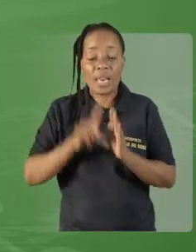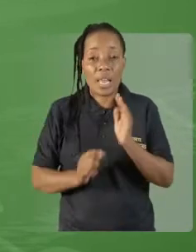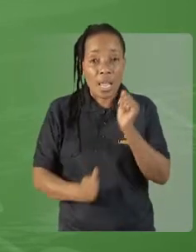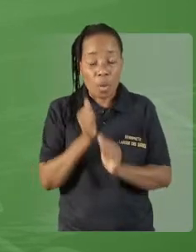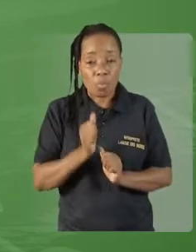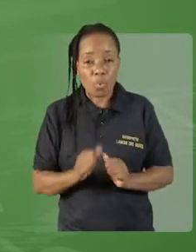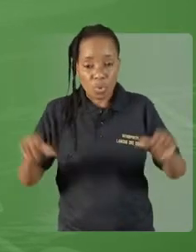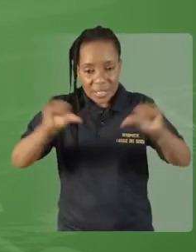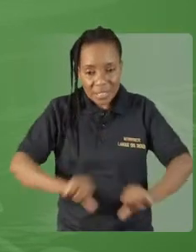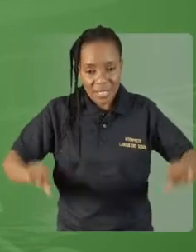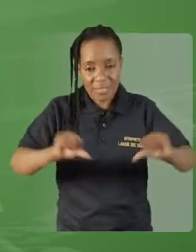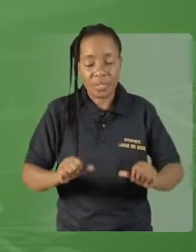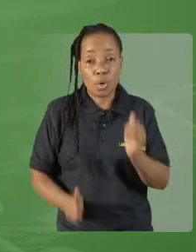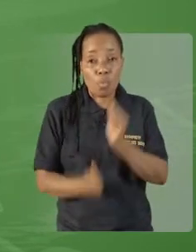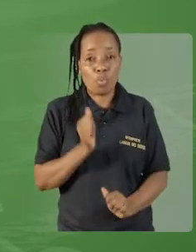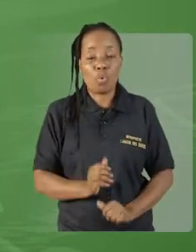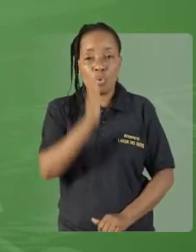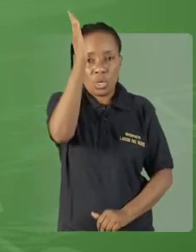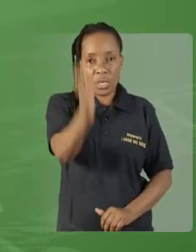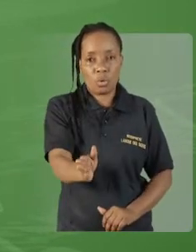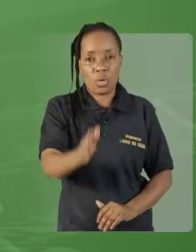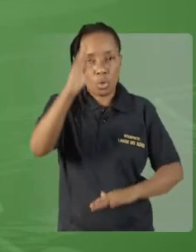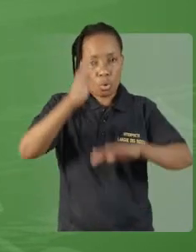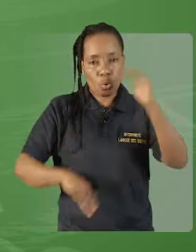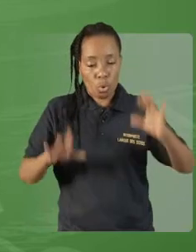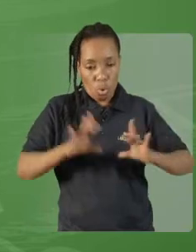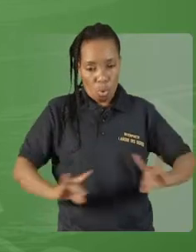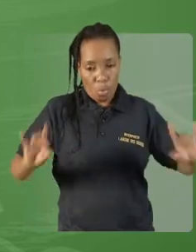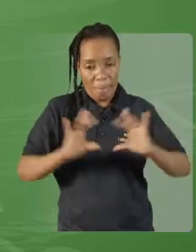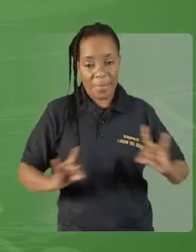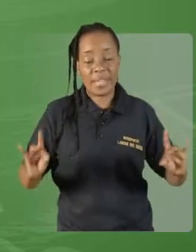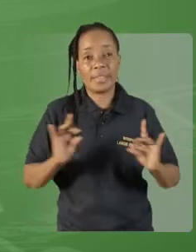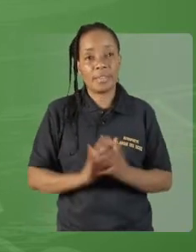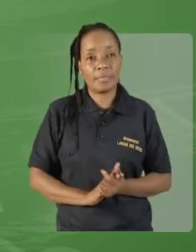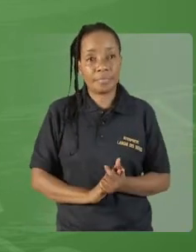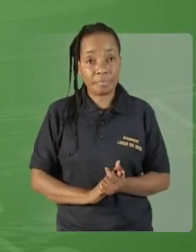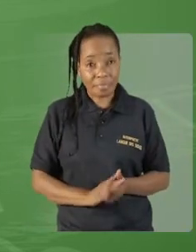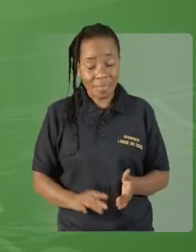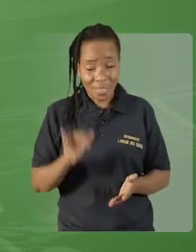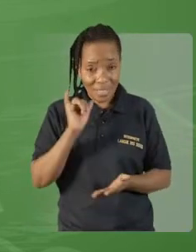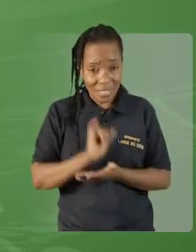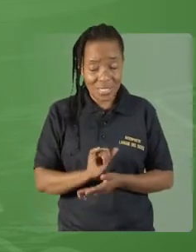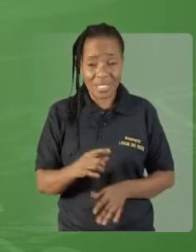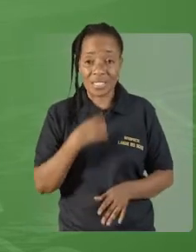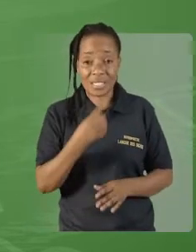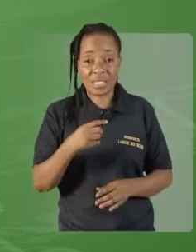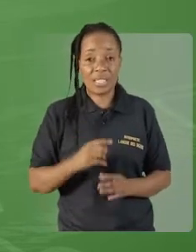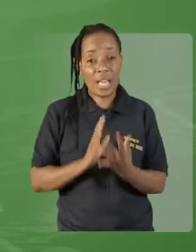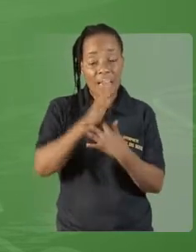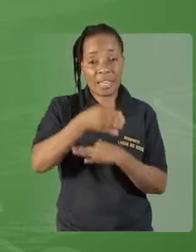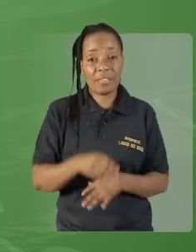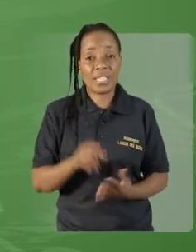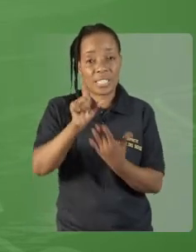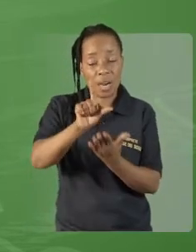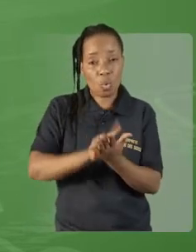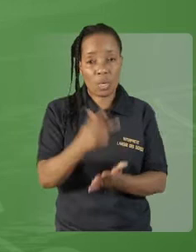scientifique que celle du mythe. C'est ce qu'il établit à travers sa loi des